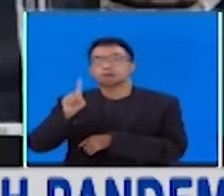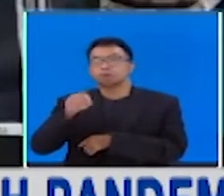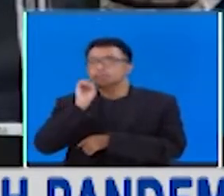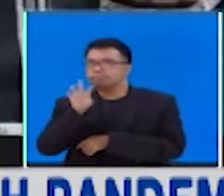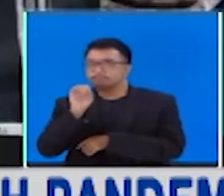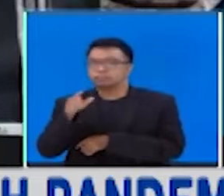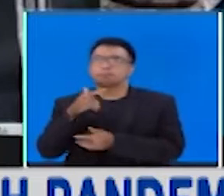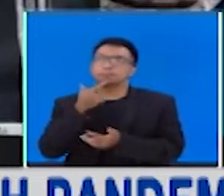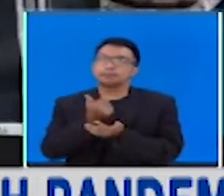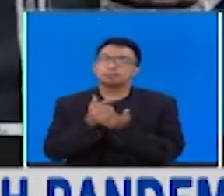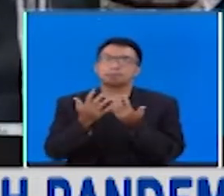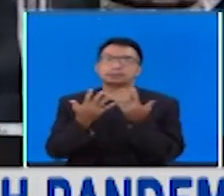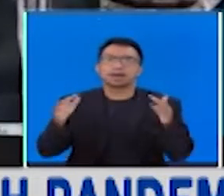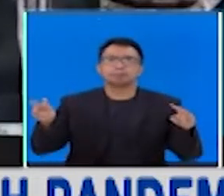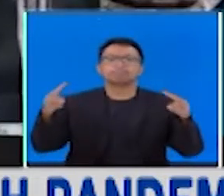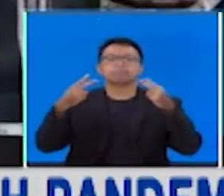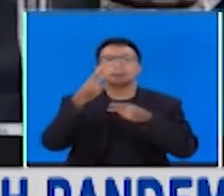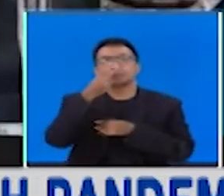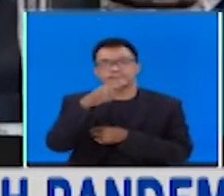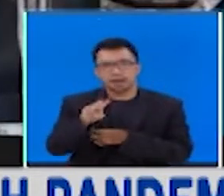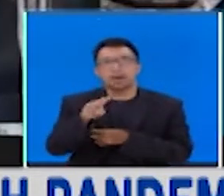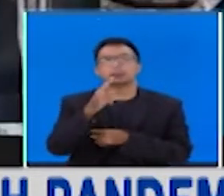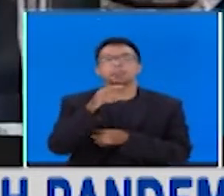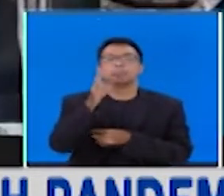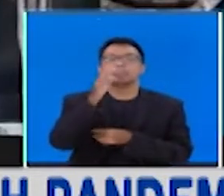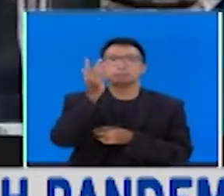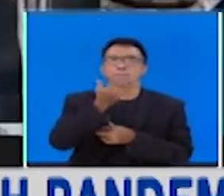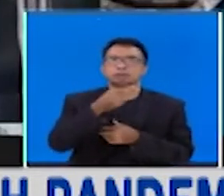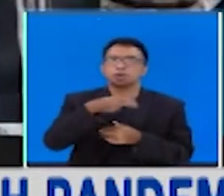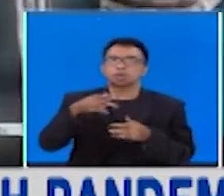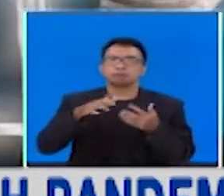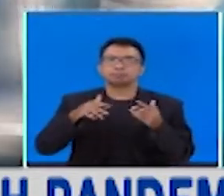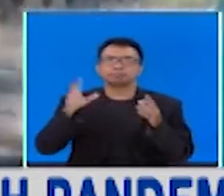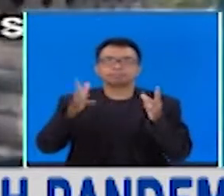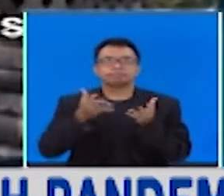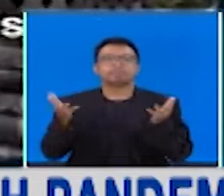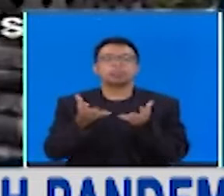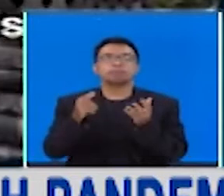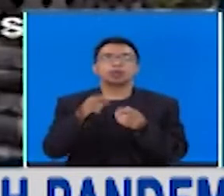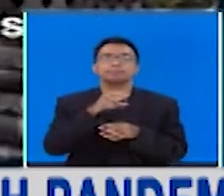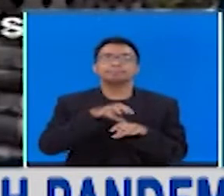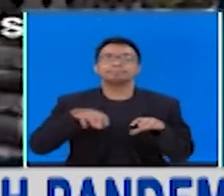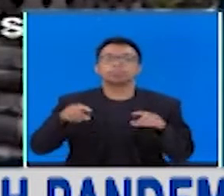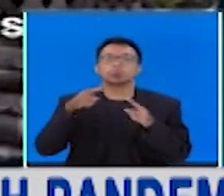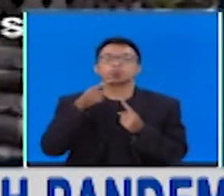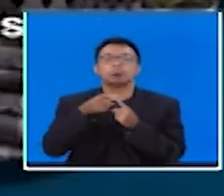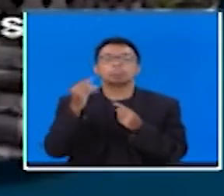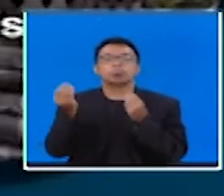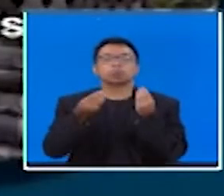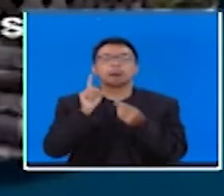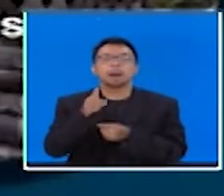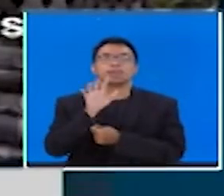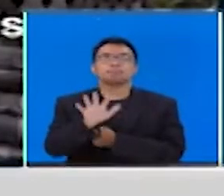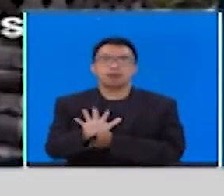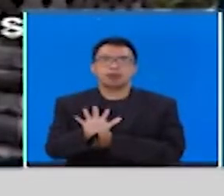tengah pandemi terhadap sektor pariwisata, khususnya 5 destinasi super prioritas. We are preparing adaptations to